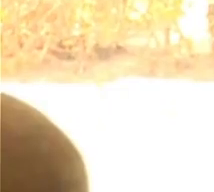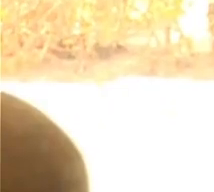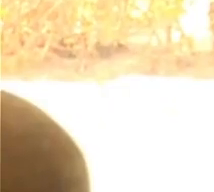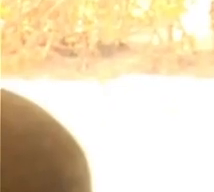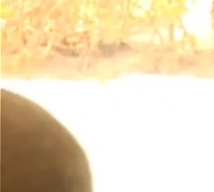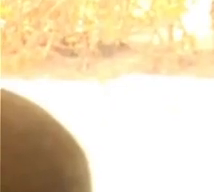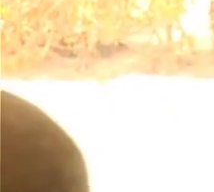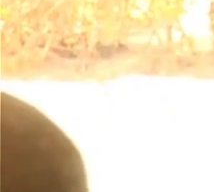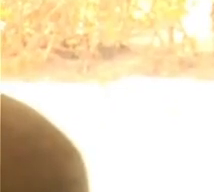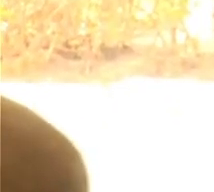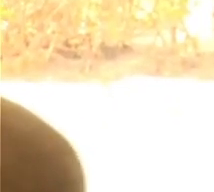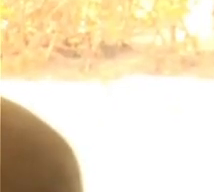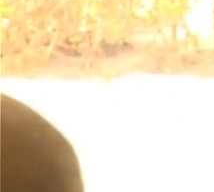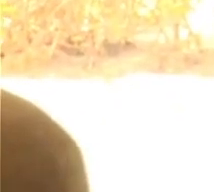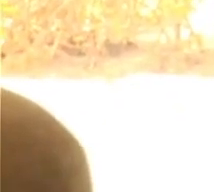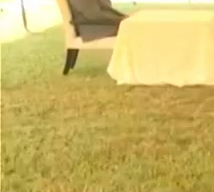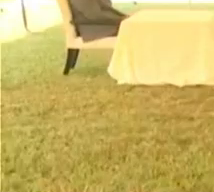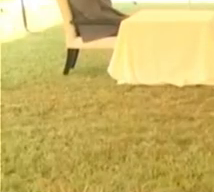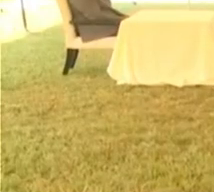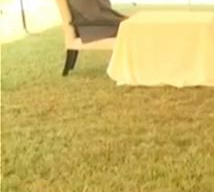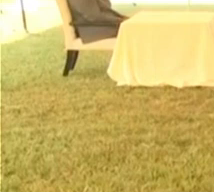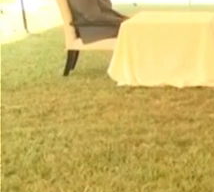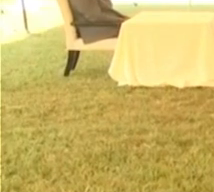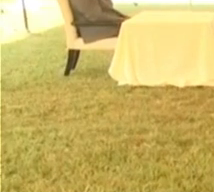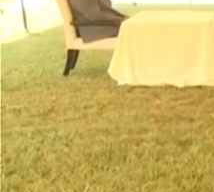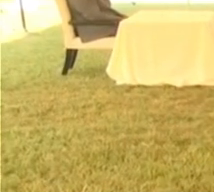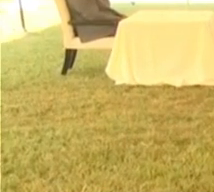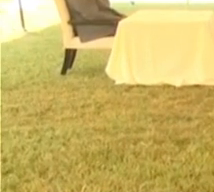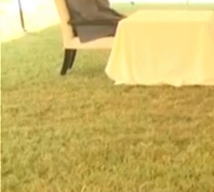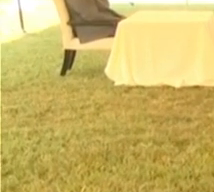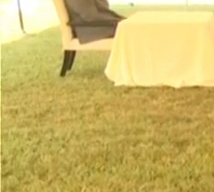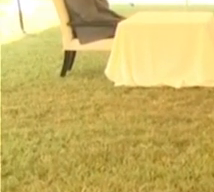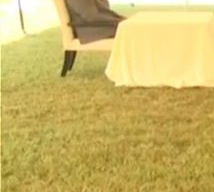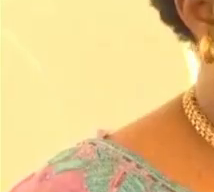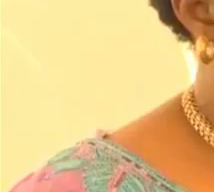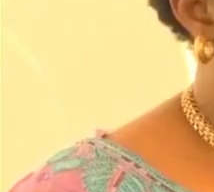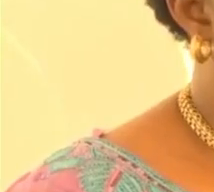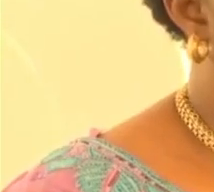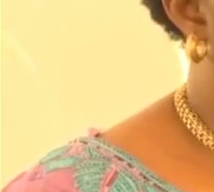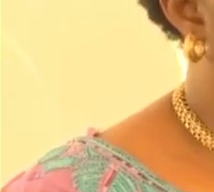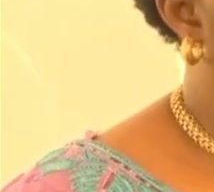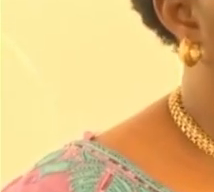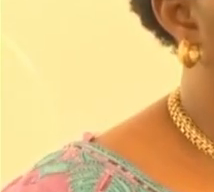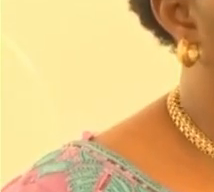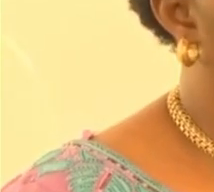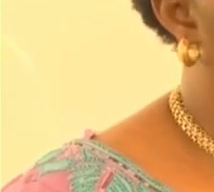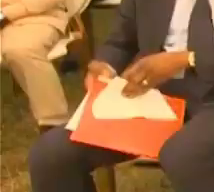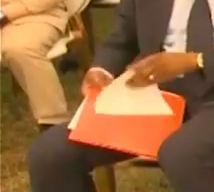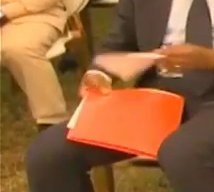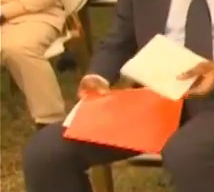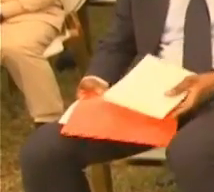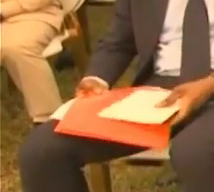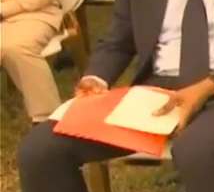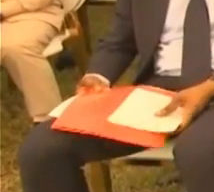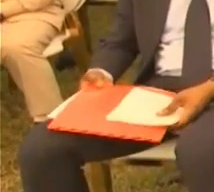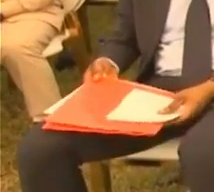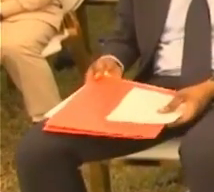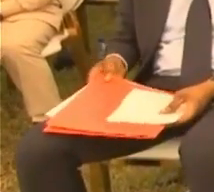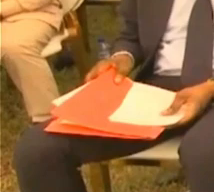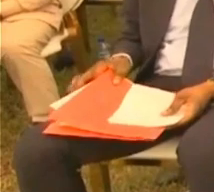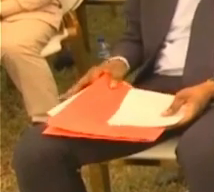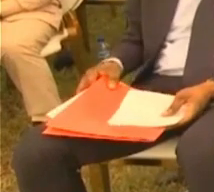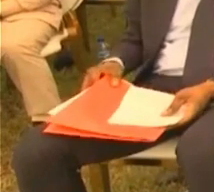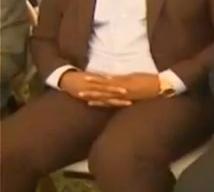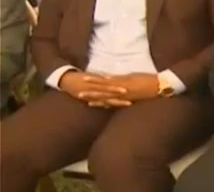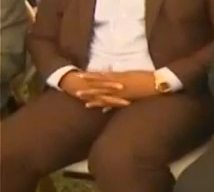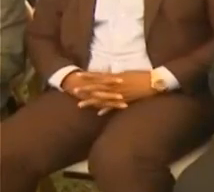que le garant de la nation a conféré. Ces élus du peuple affirment avoir trouvé un président déterminé à faire avancer le pays et lui ont